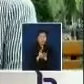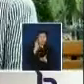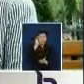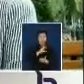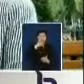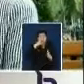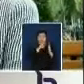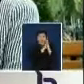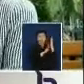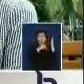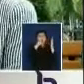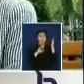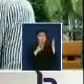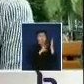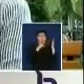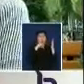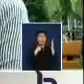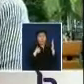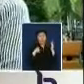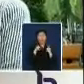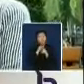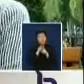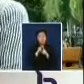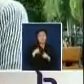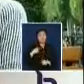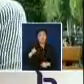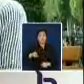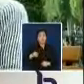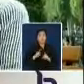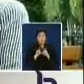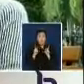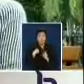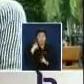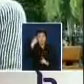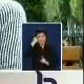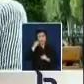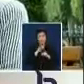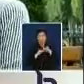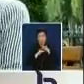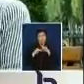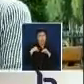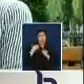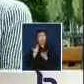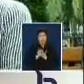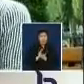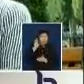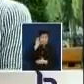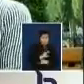ทยอยู่แล้วไม่ว่าจะเป็นนักธุรกิจที่ฝรั่งเศสหรือเยอรมันนะคะแต่ว่ามีโครงการที่จะขยายเพิ่มซึ่